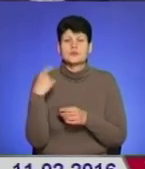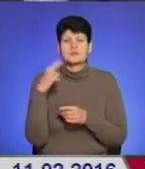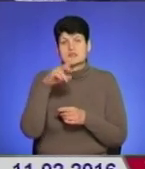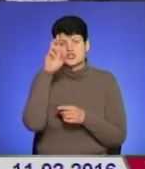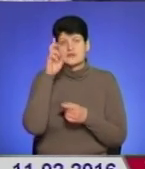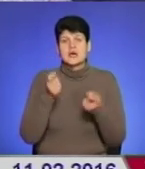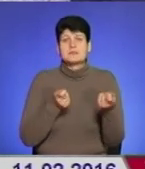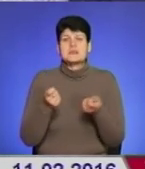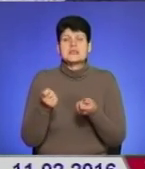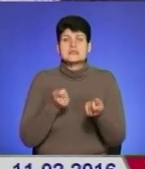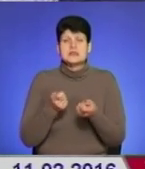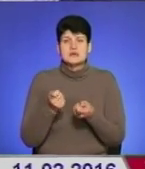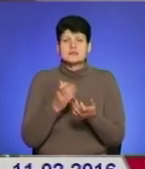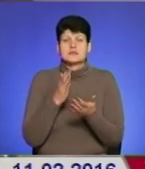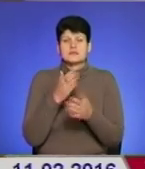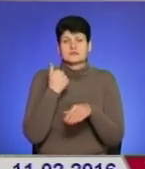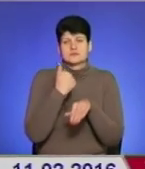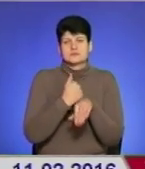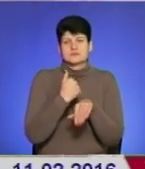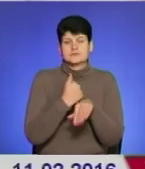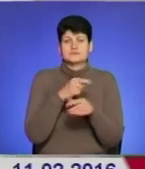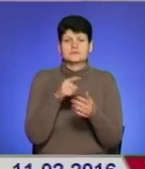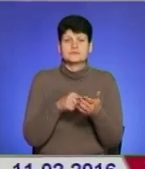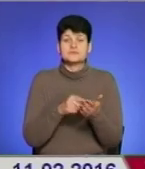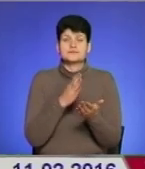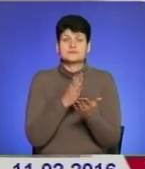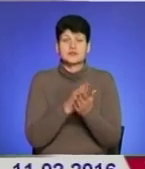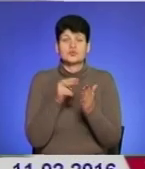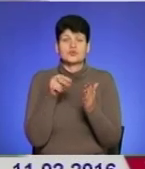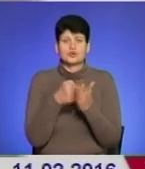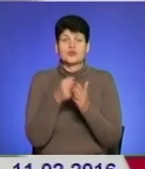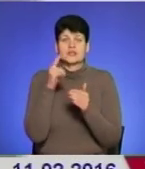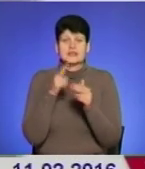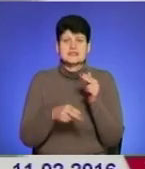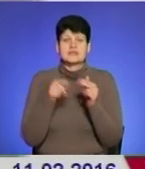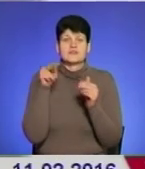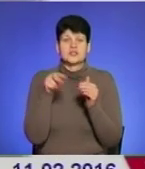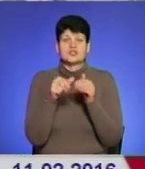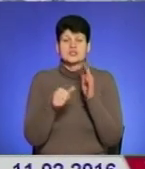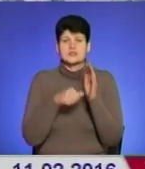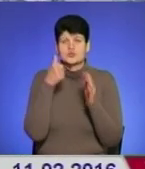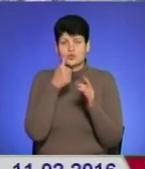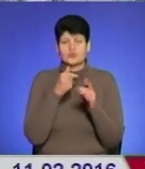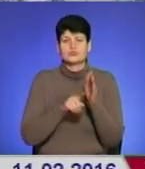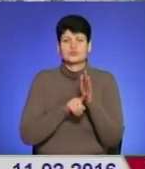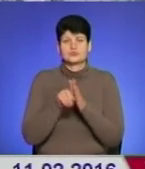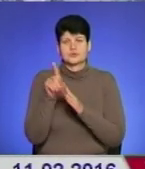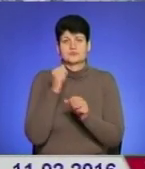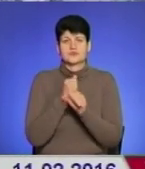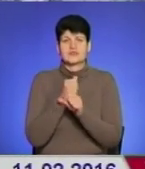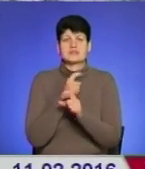державна адміністрація ставить пріоритет до кінця 2016 року запустити всі без винятку спиртові заводи